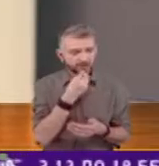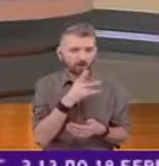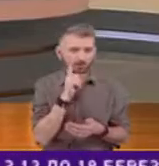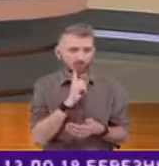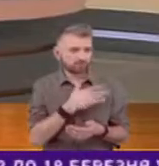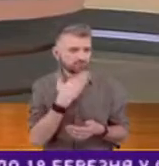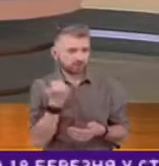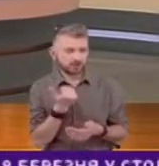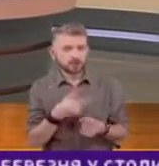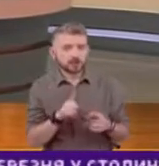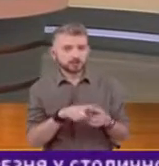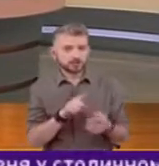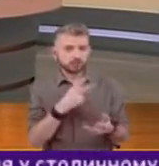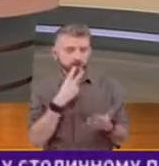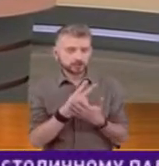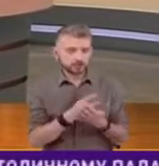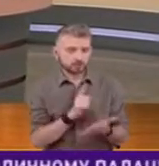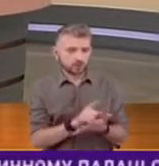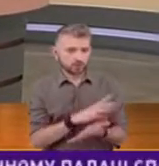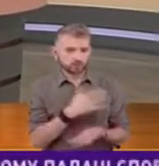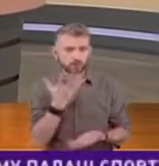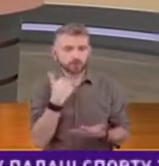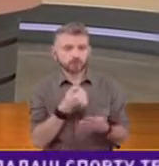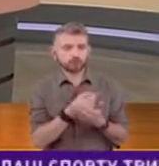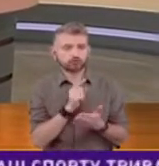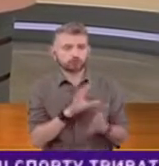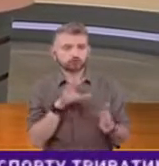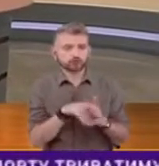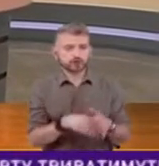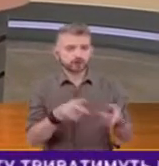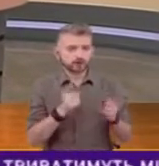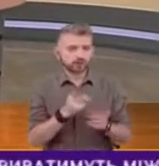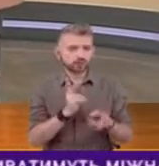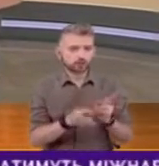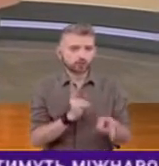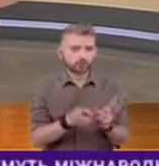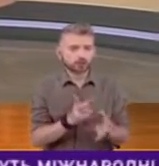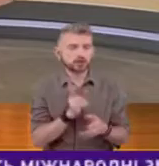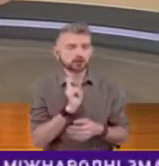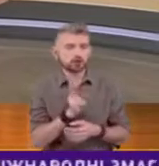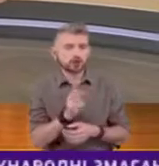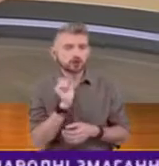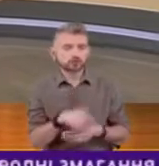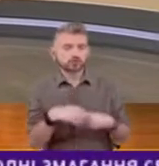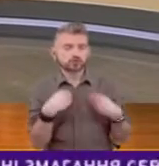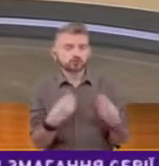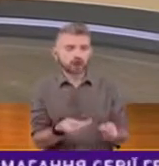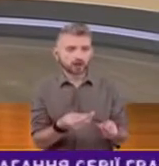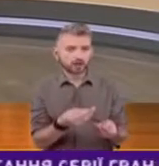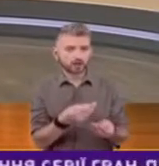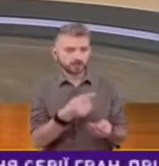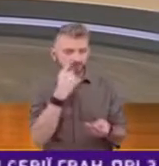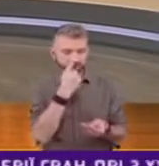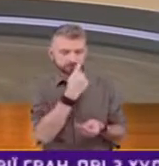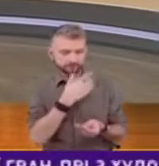Тобто от ці показники мають бути пи. І коли до цього долучаються справжні кухари-поварі, які можуть дати і